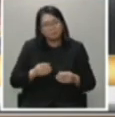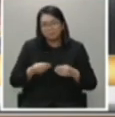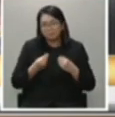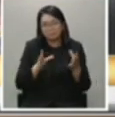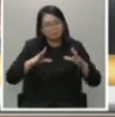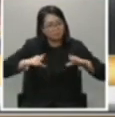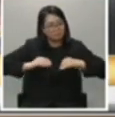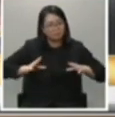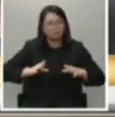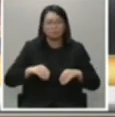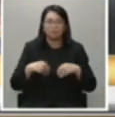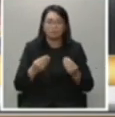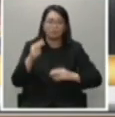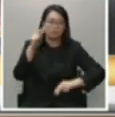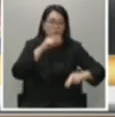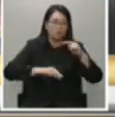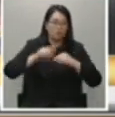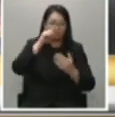แล้วค่ะ